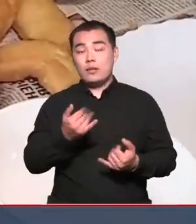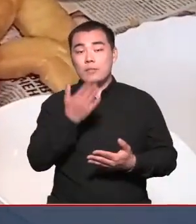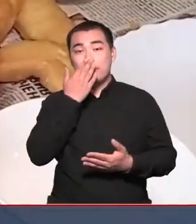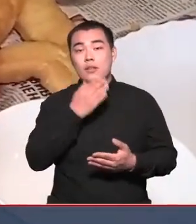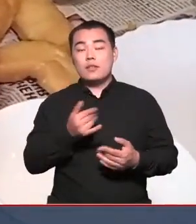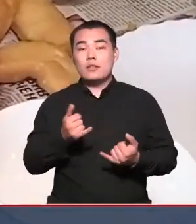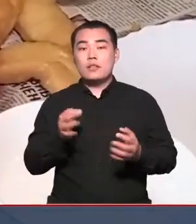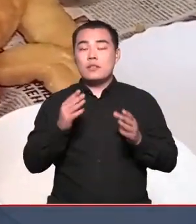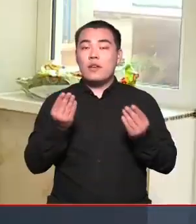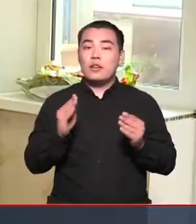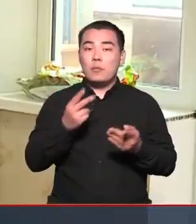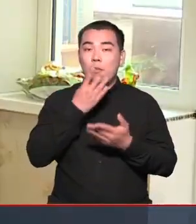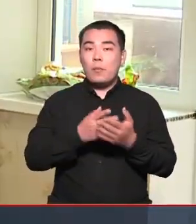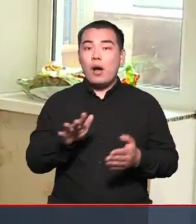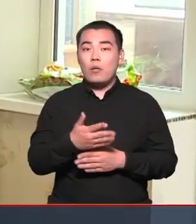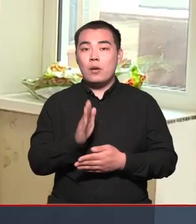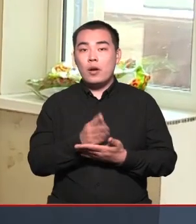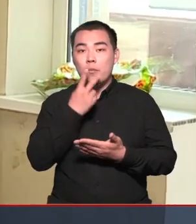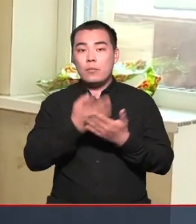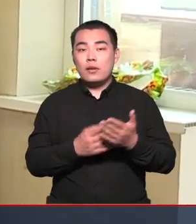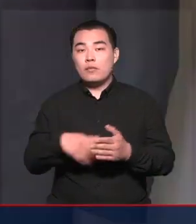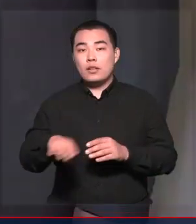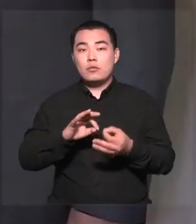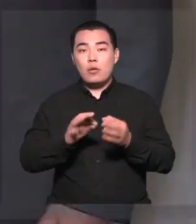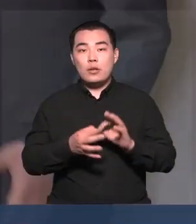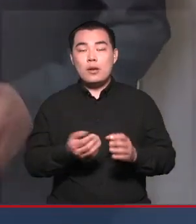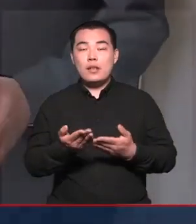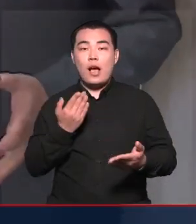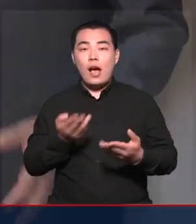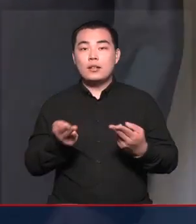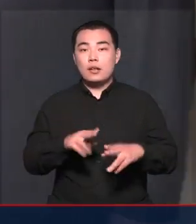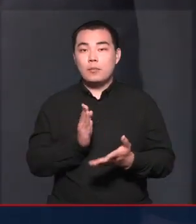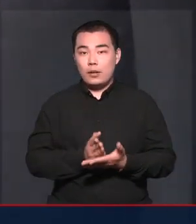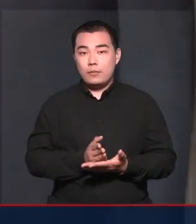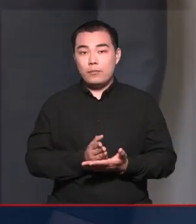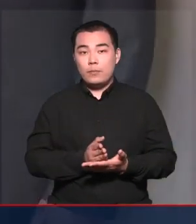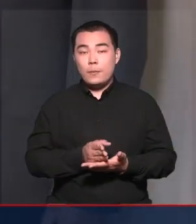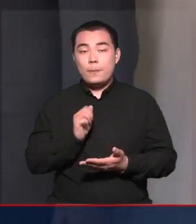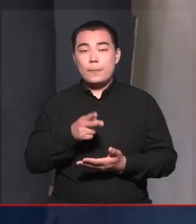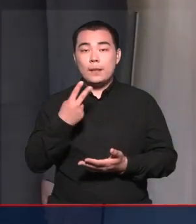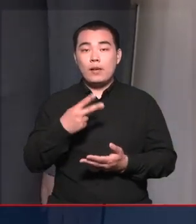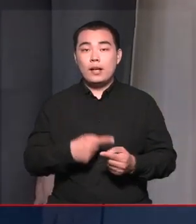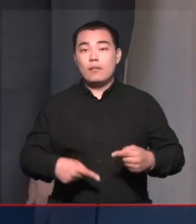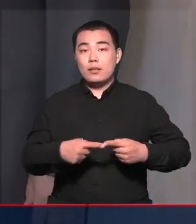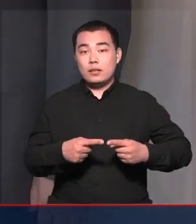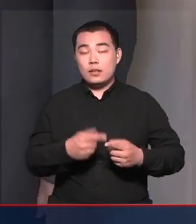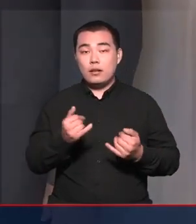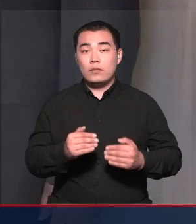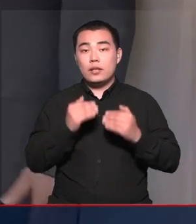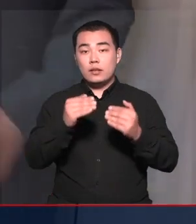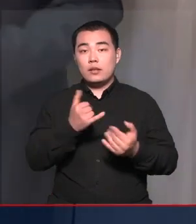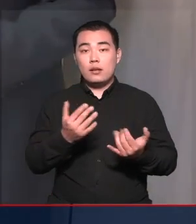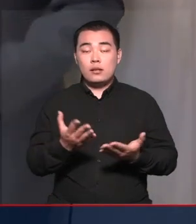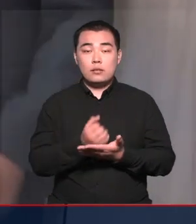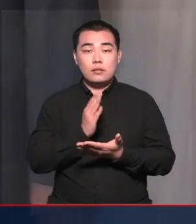свежих баурсаков, как знак того, что все сложности позади. Сегодня буквально еще порядка 20 квартир мы покупаем